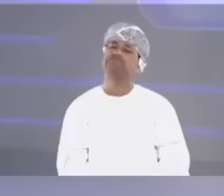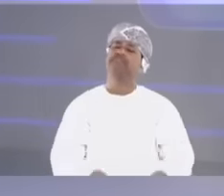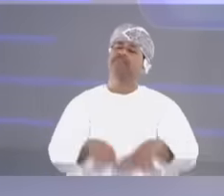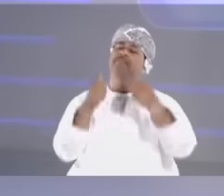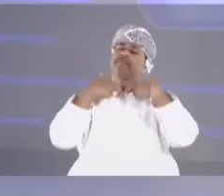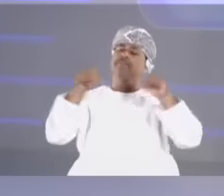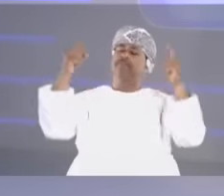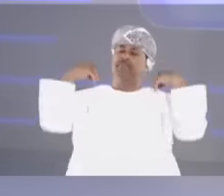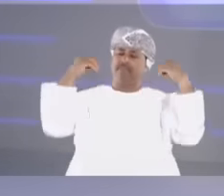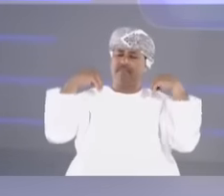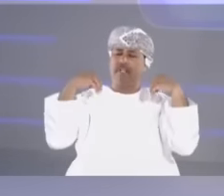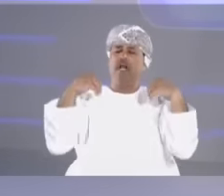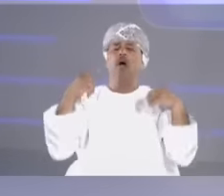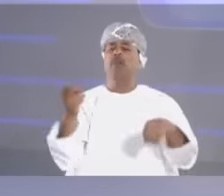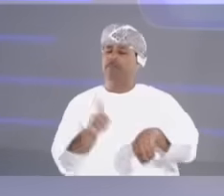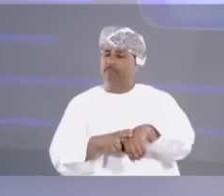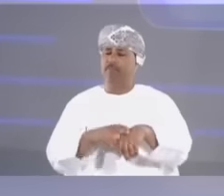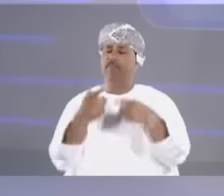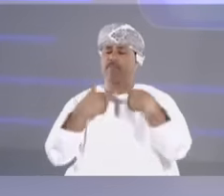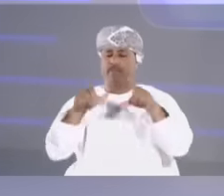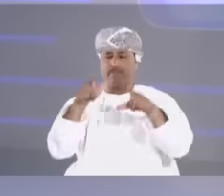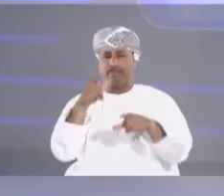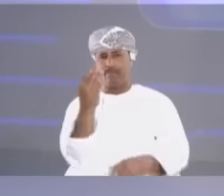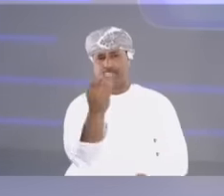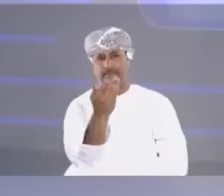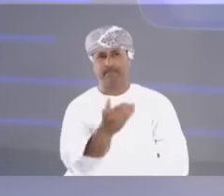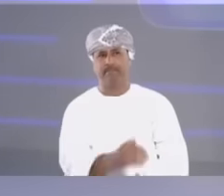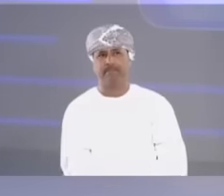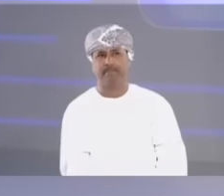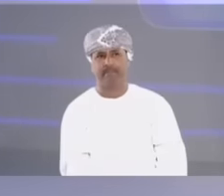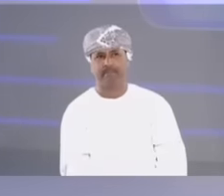نهاية نشرتنا الرياضية، ننتقل بكم للزملاء.